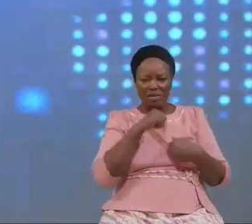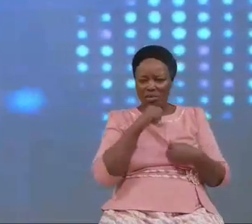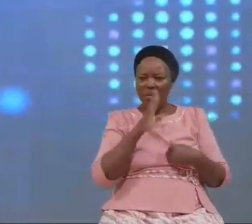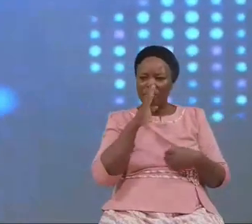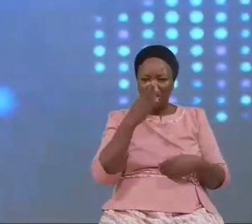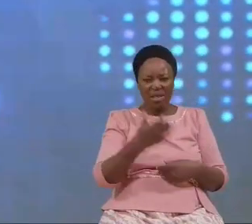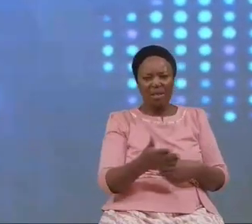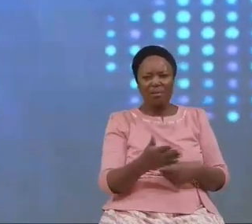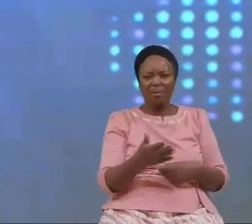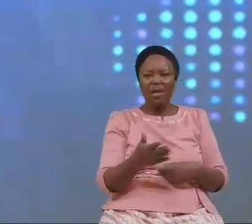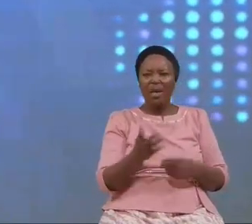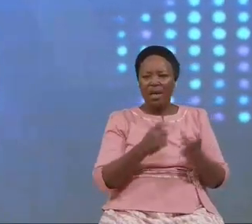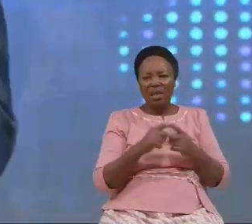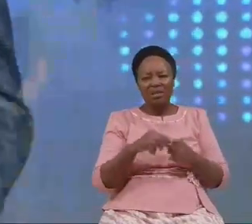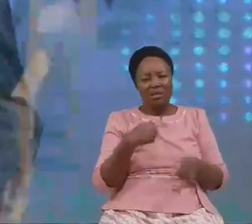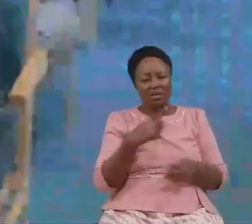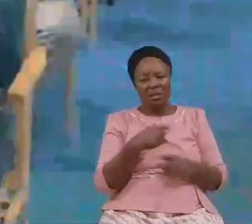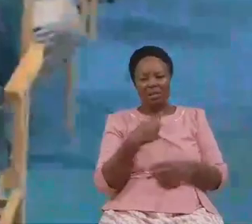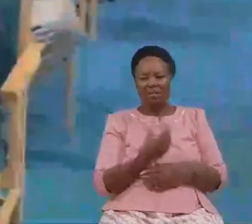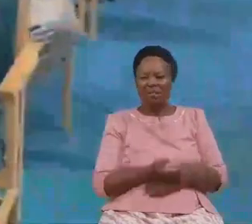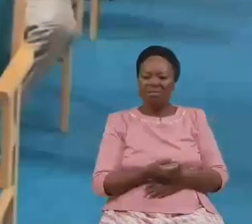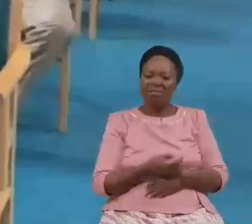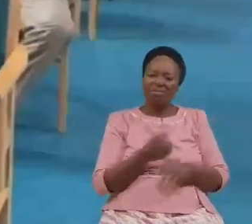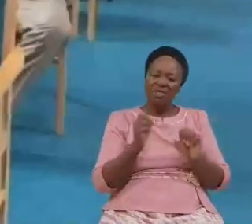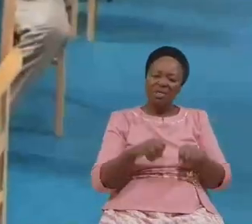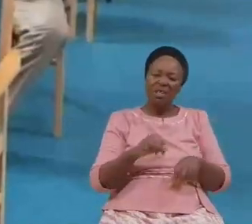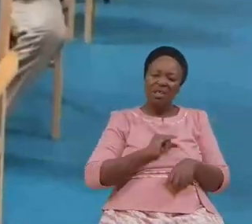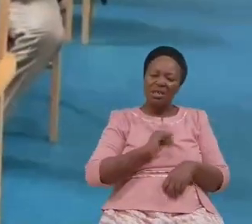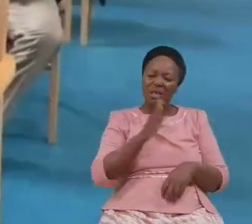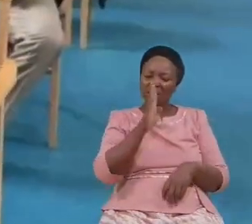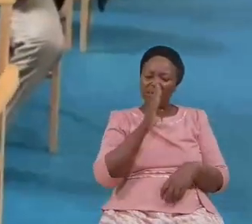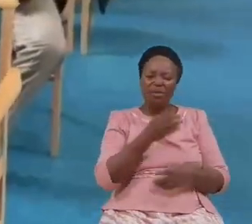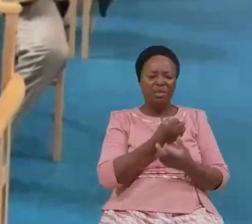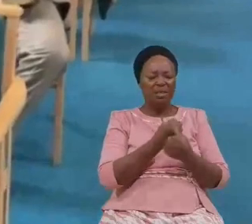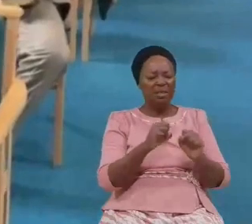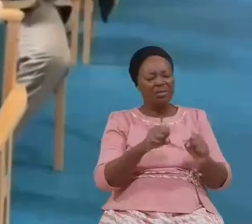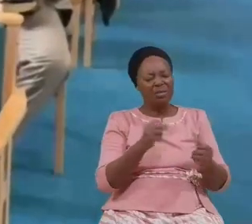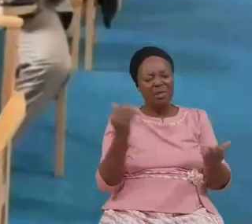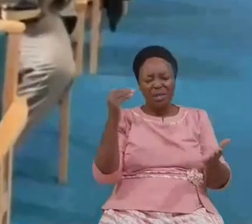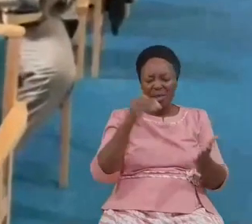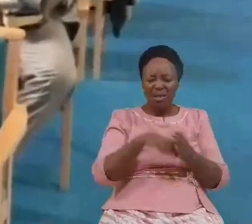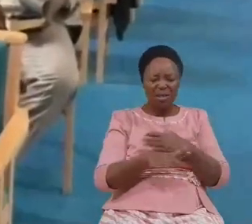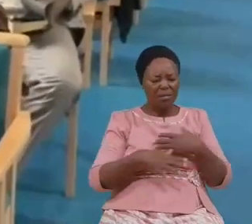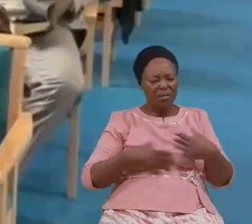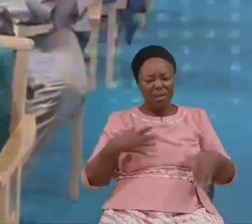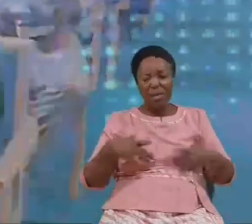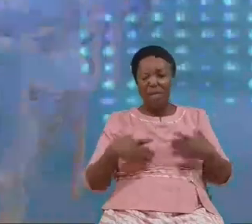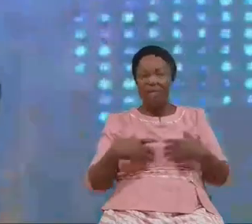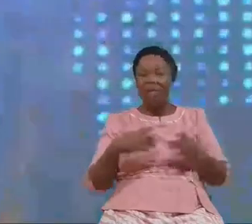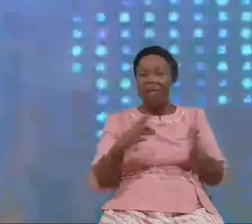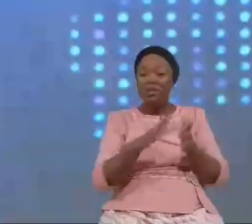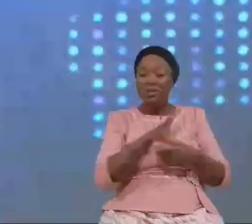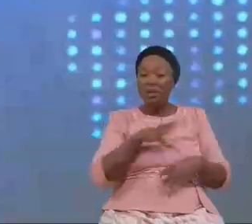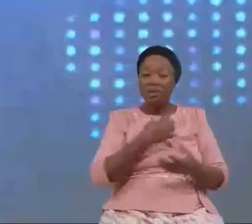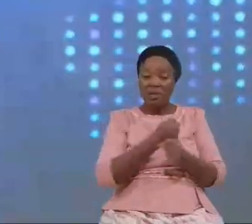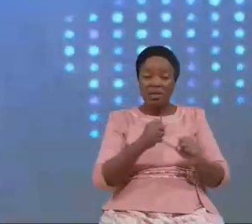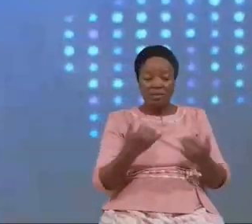pas là que tu dis est-ce que je peux être sauvé il va te sauver ce soir